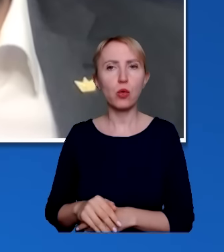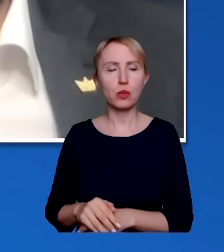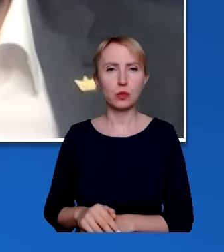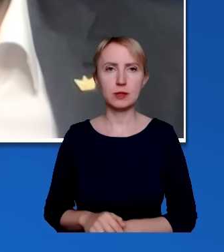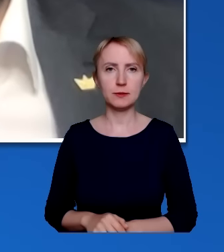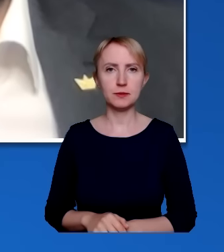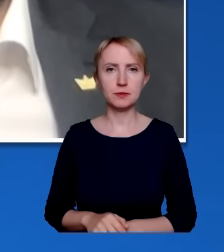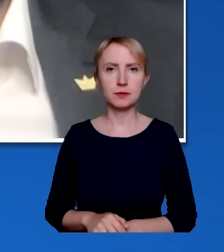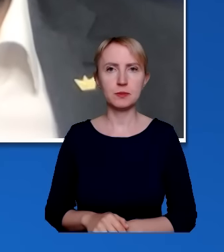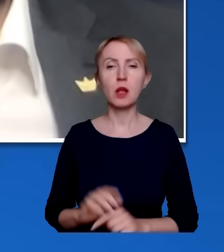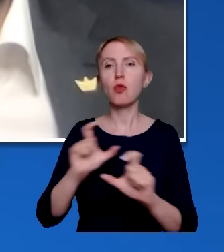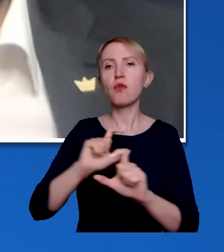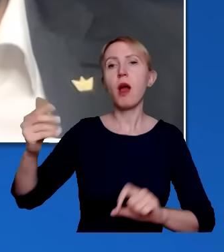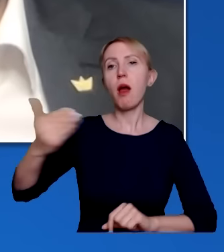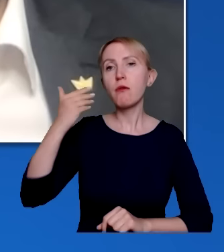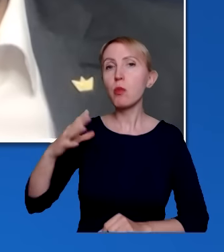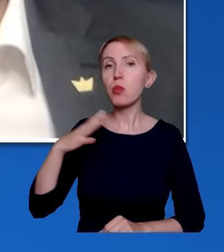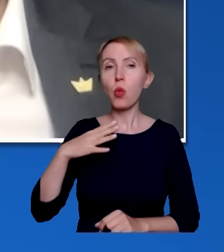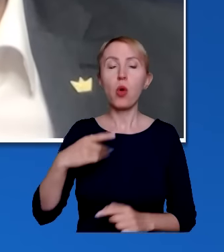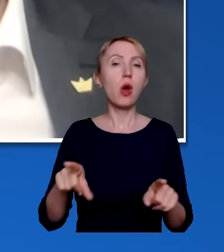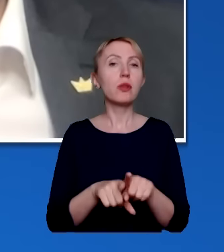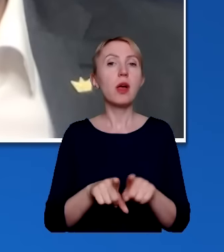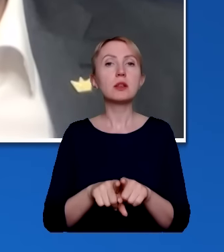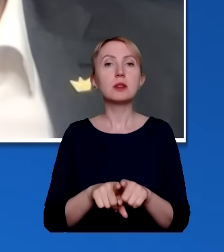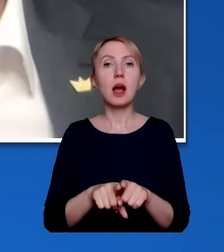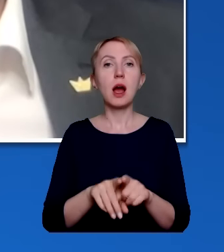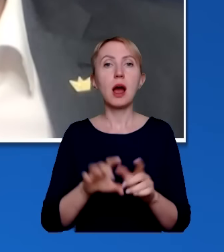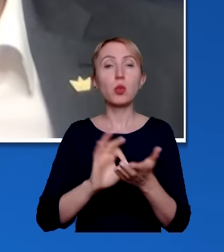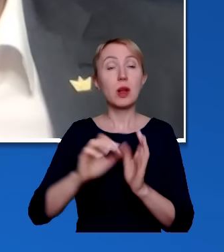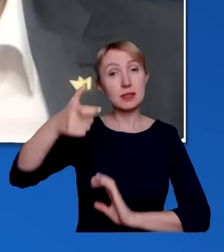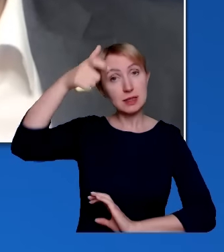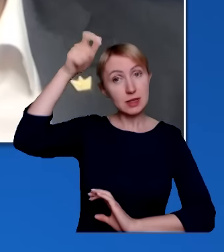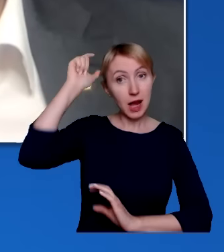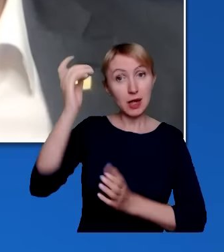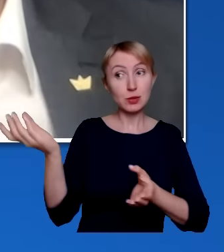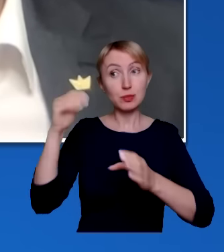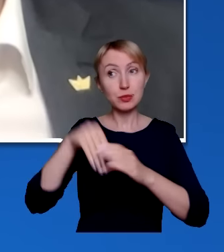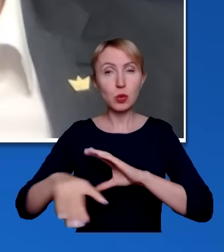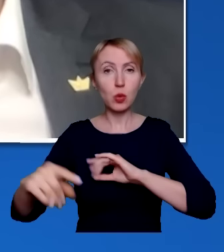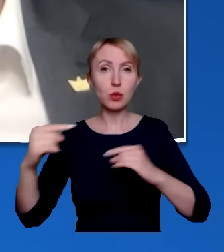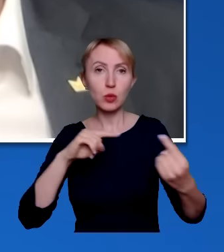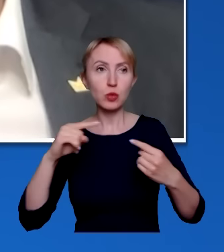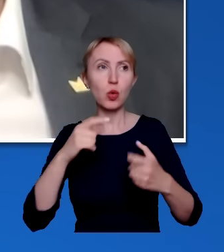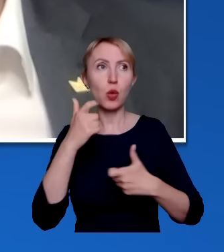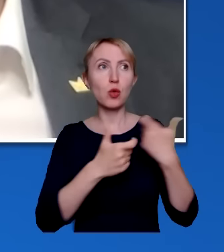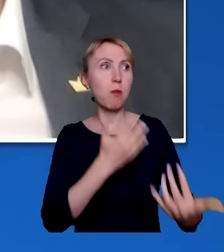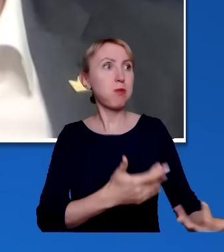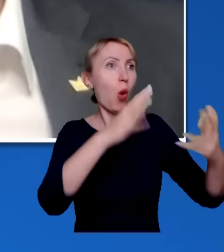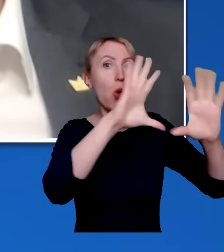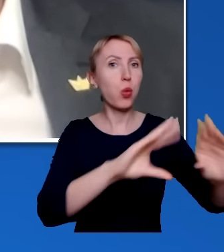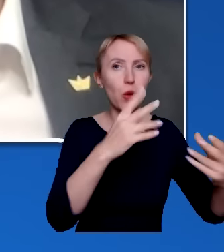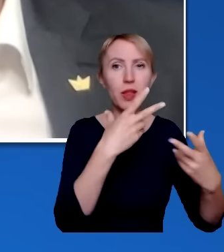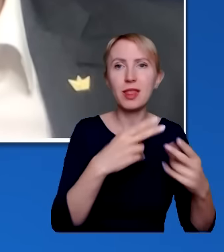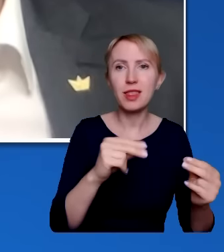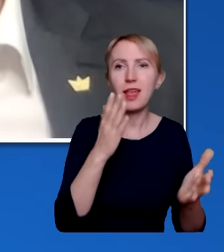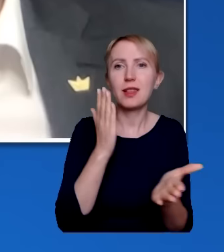w czasie kiedy występował Mało tego włączyła się straż pożarna do tego Rozumiem że nie gaszą pożarów tylko gaszą ten pożar